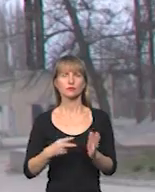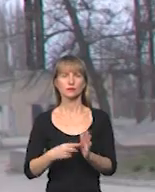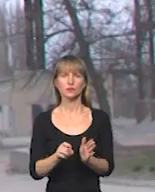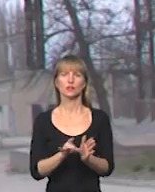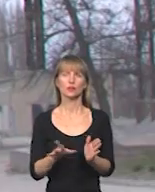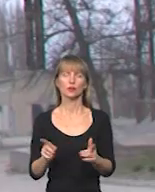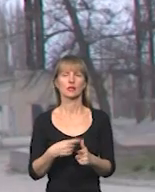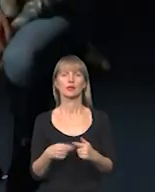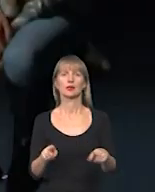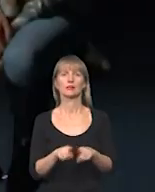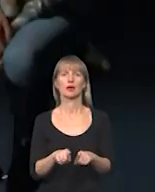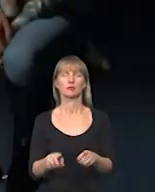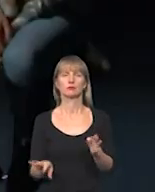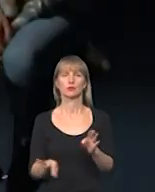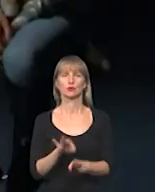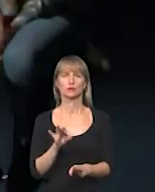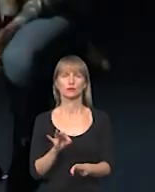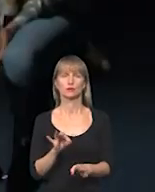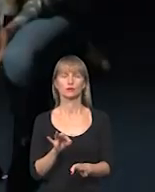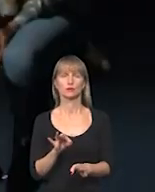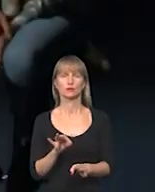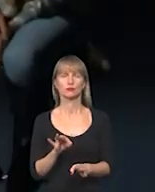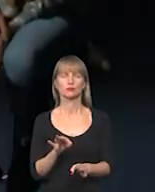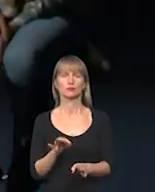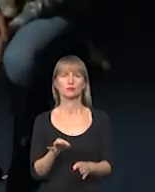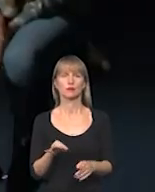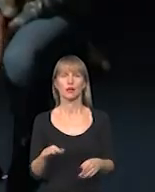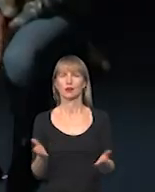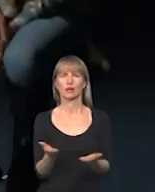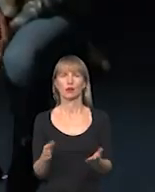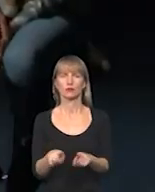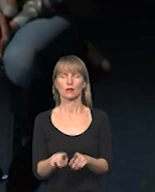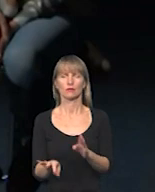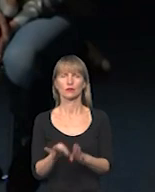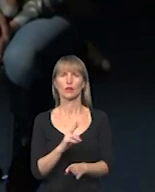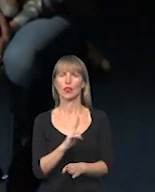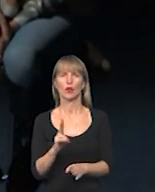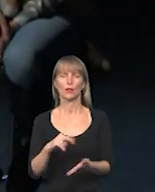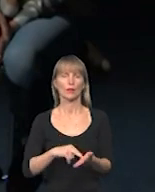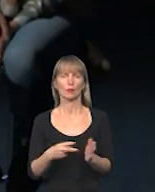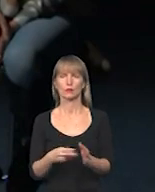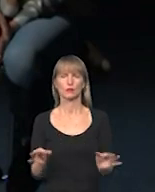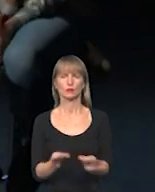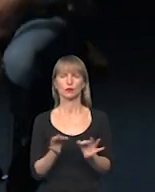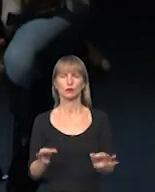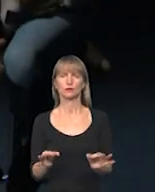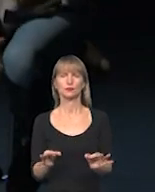чи якось так вийшло? Мабуть, це якось так от само собою вийшло, ніхто нічого не планував.